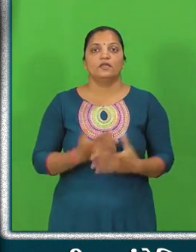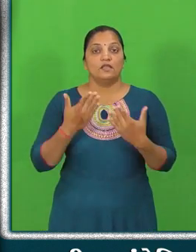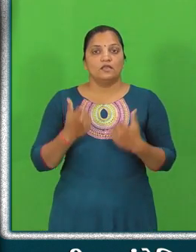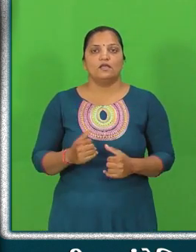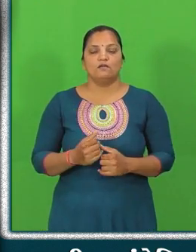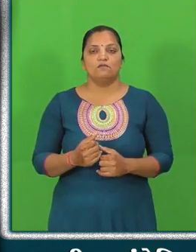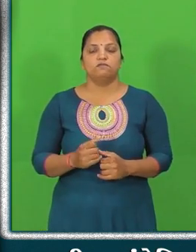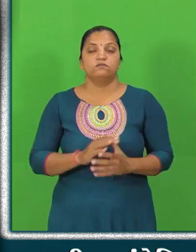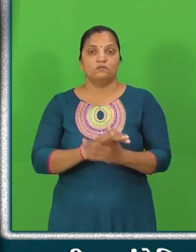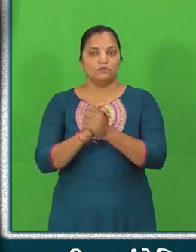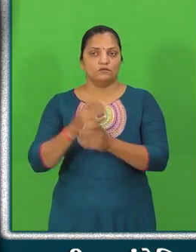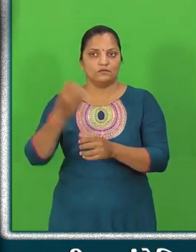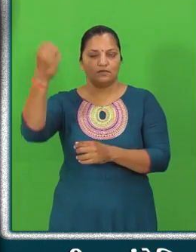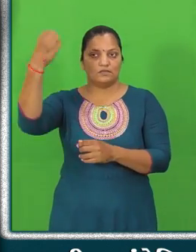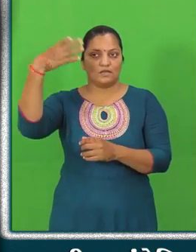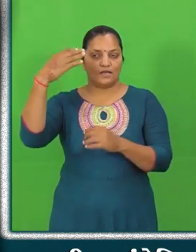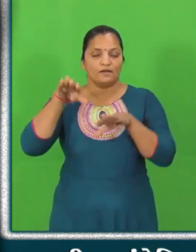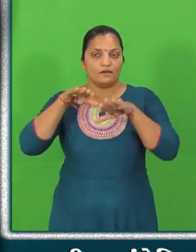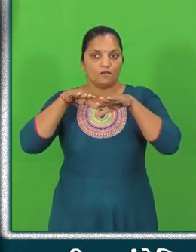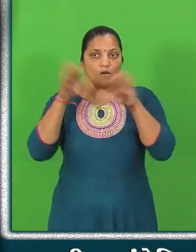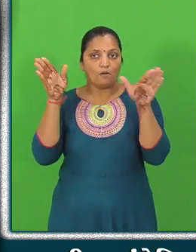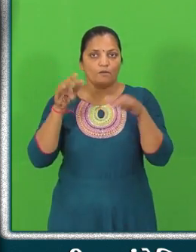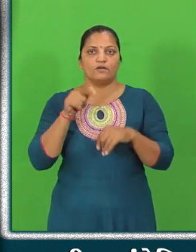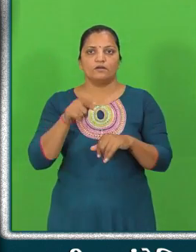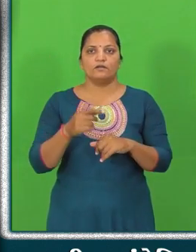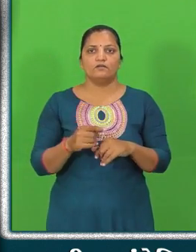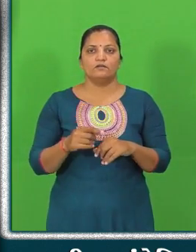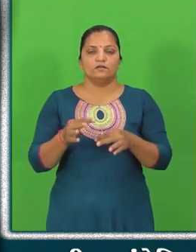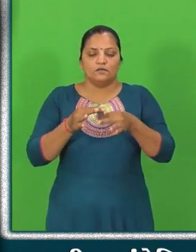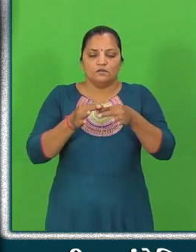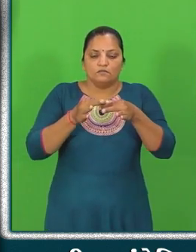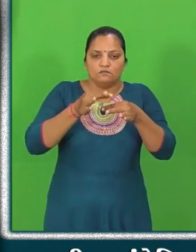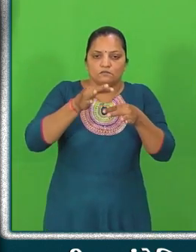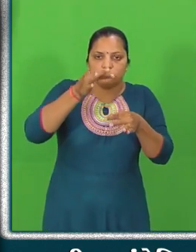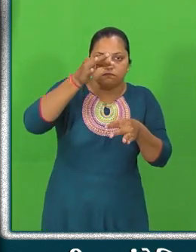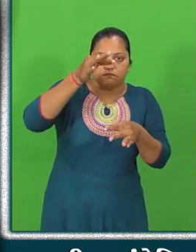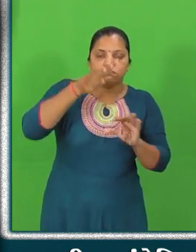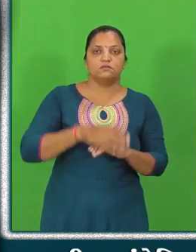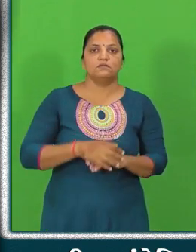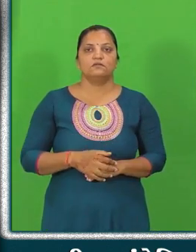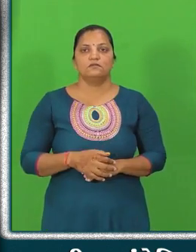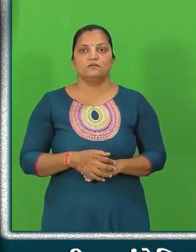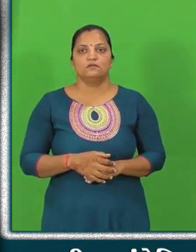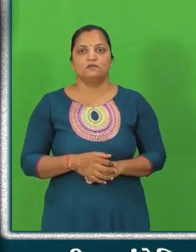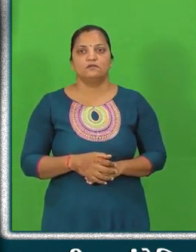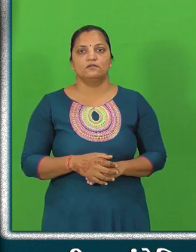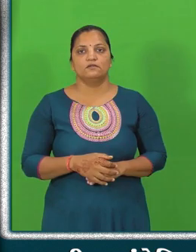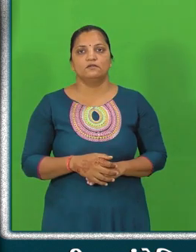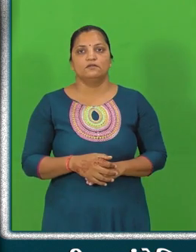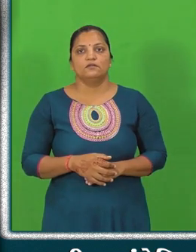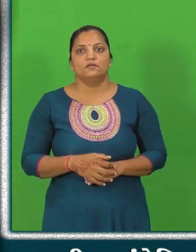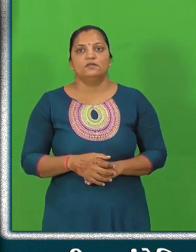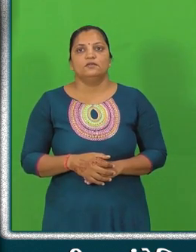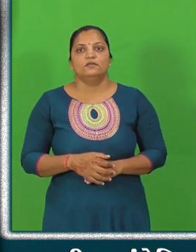हवे आपणे अहींया शुं करीशुं, हवे आ अंतरने आपणे मापीशुं। तो आ अंतर मने